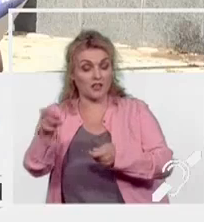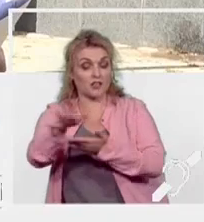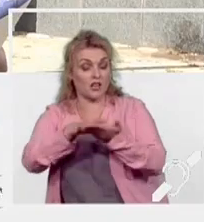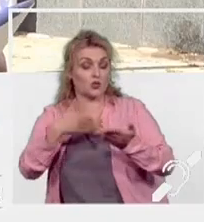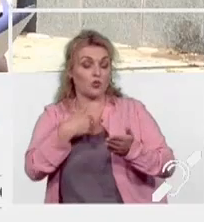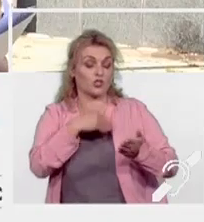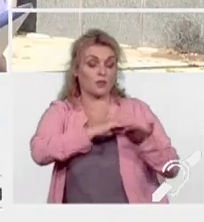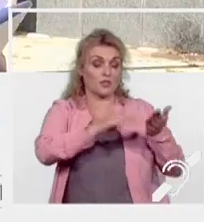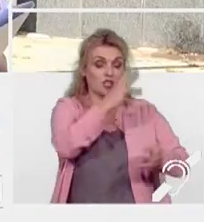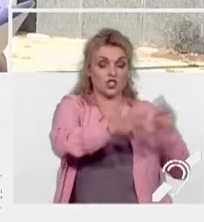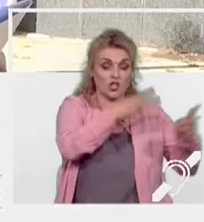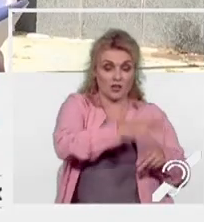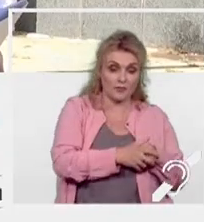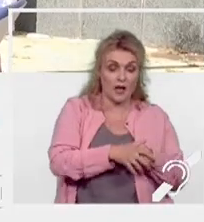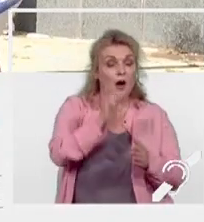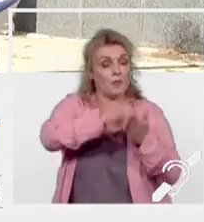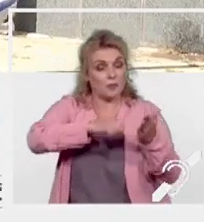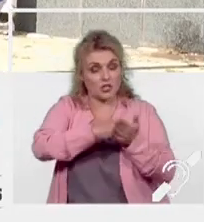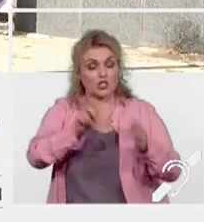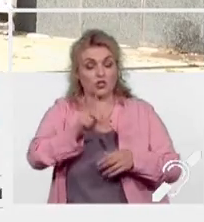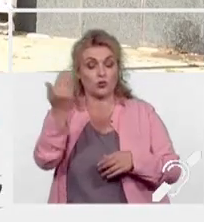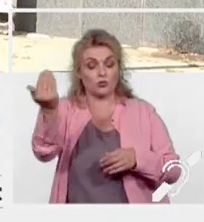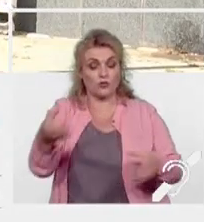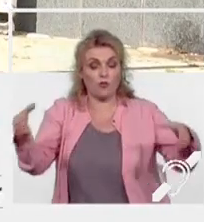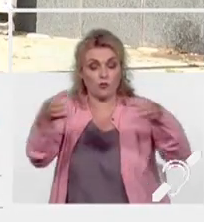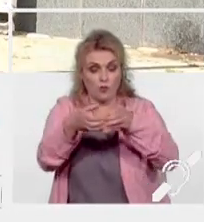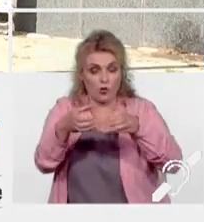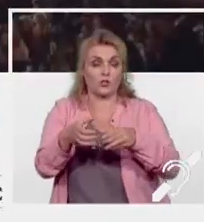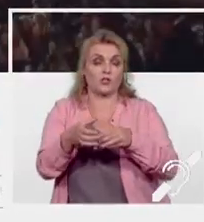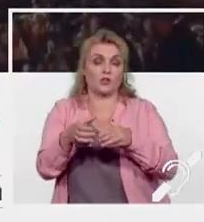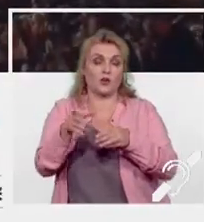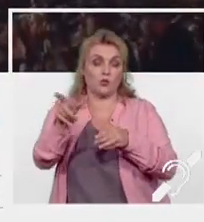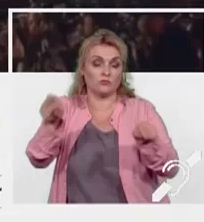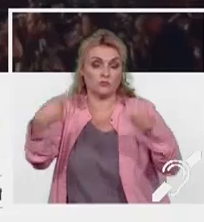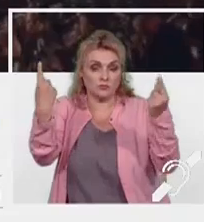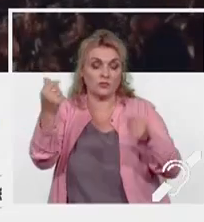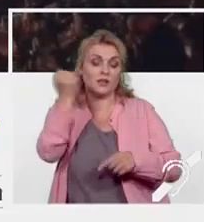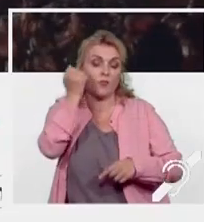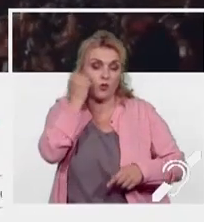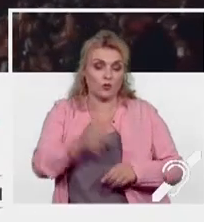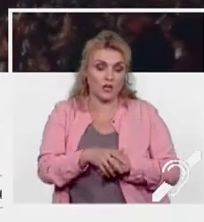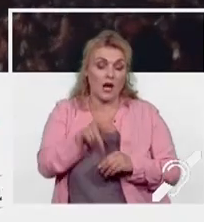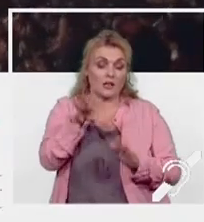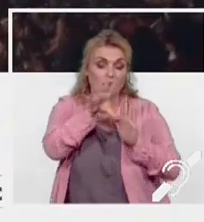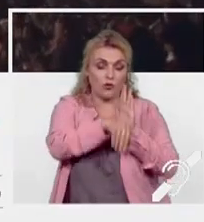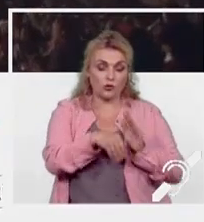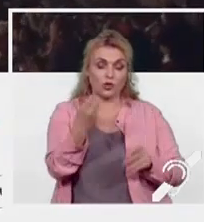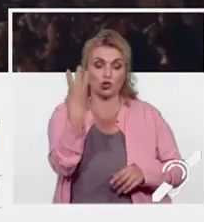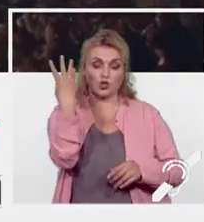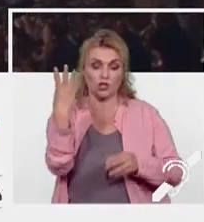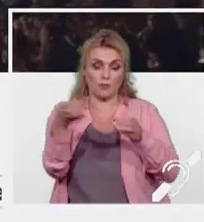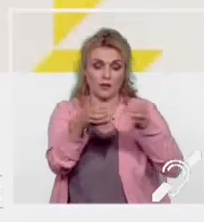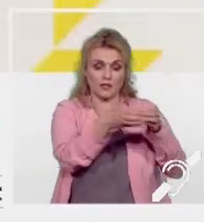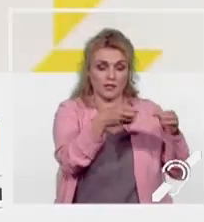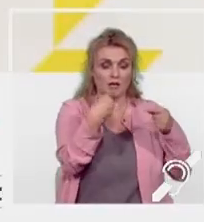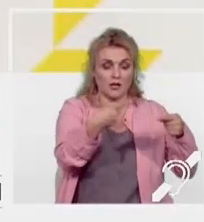Victoriei creat la Moscova de condamnatul fugar Ilan Șor fac parte Partidul Renaștere, Partidul Șansa, Partidul Victorie, Partidul